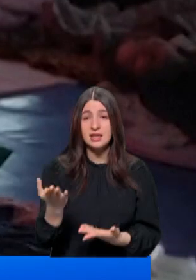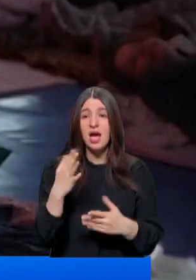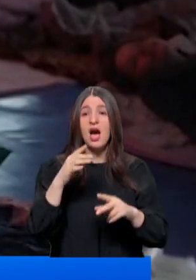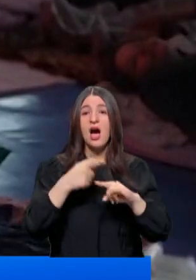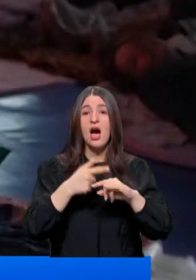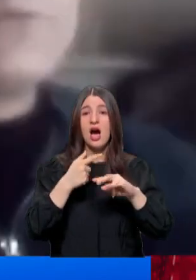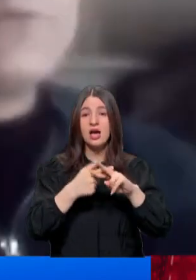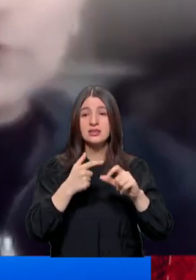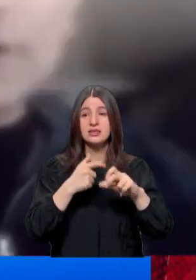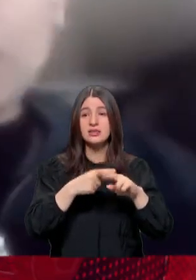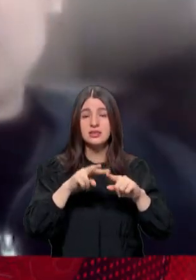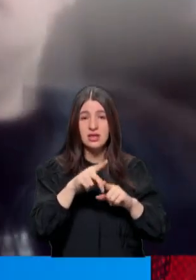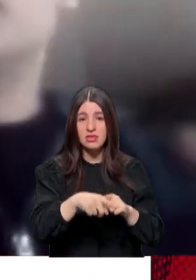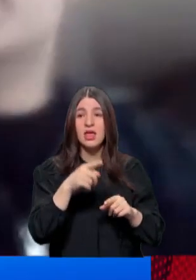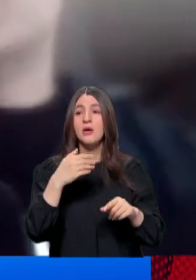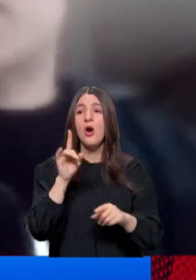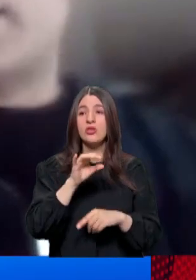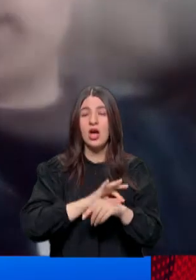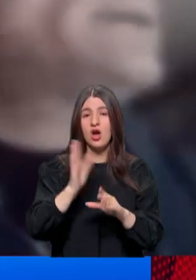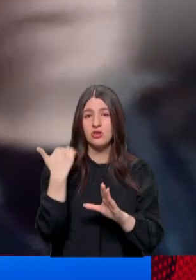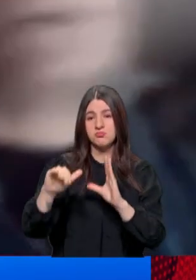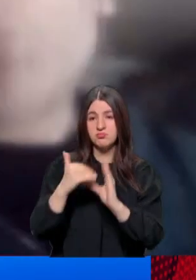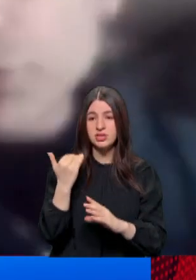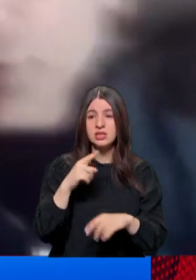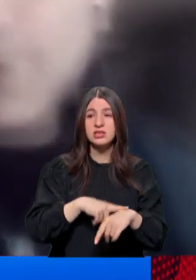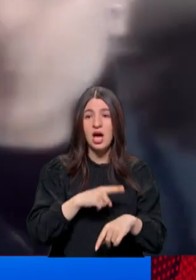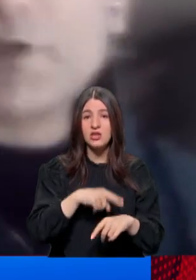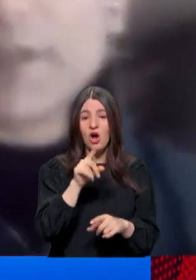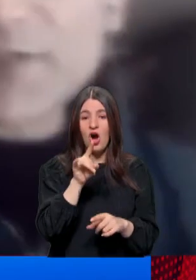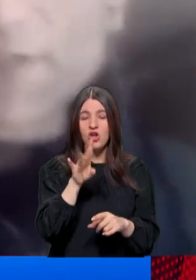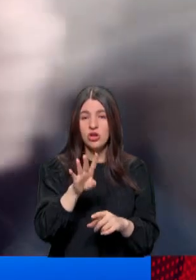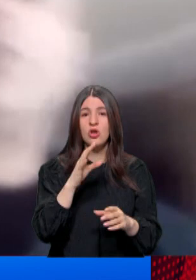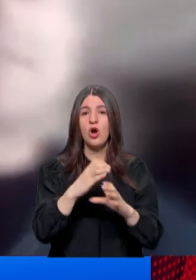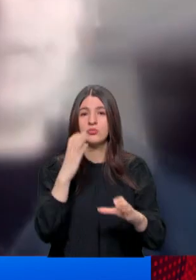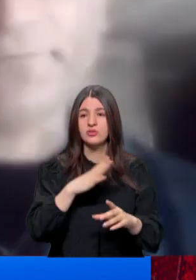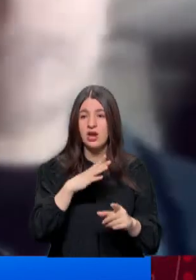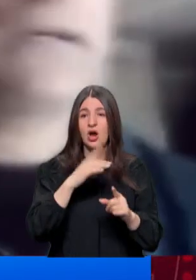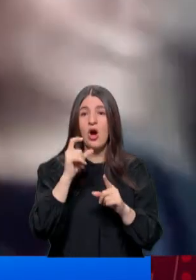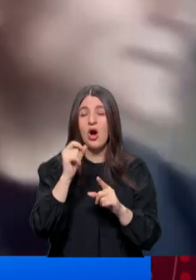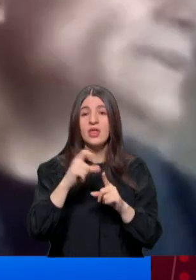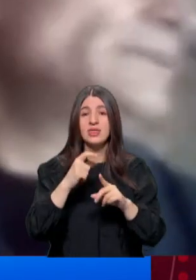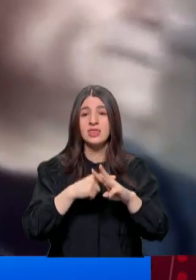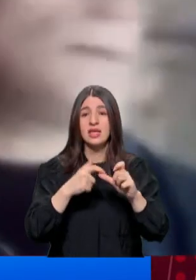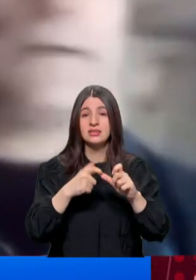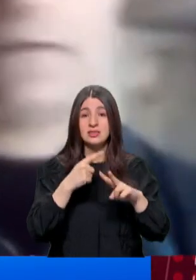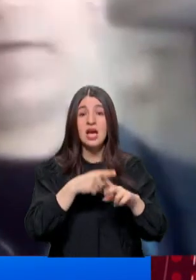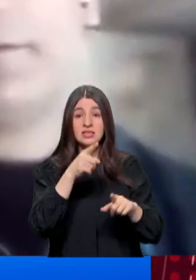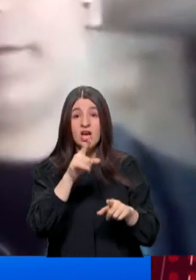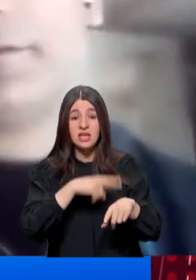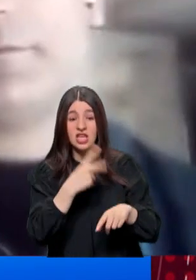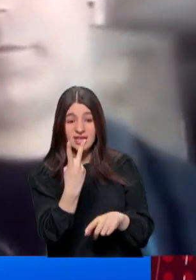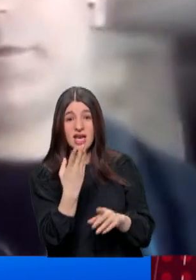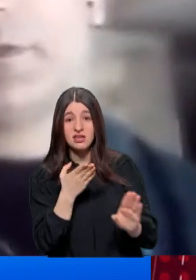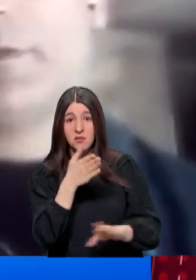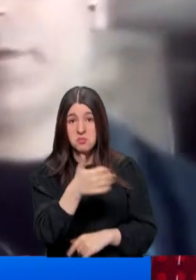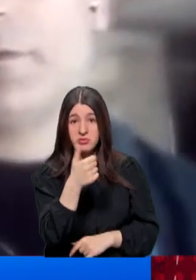Hasan Selçuk Altunbaş. 10 dakika önce mesaj geldi. Yani saat 14'te öbür kalkacaktır Odessa'dan. Siz peki ama 14'e kadar Odessa'ya